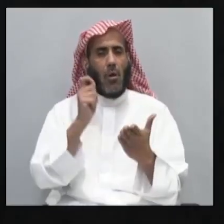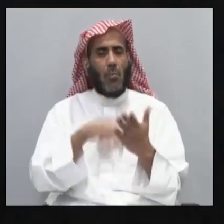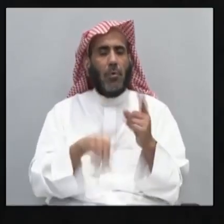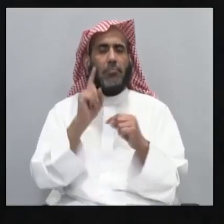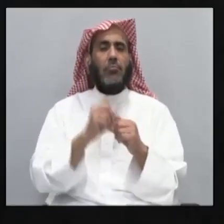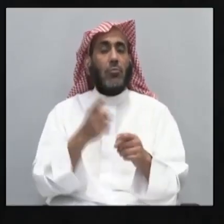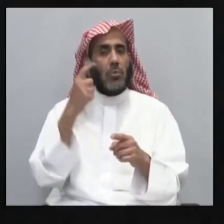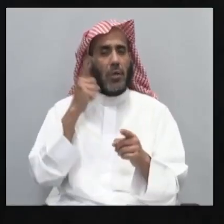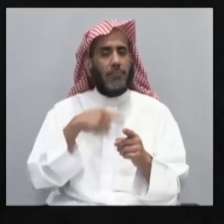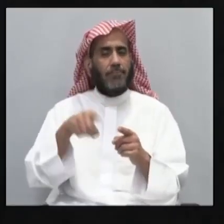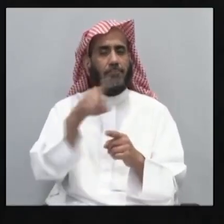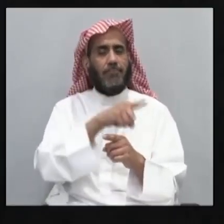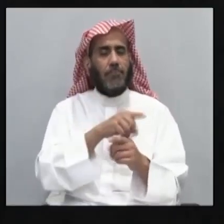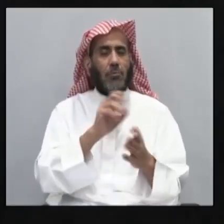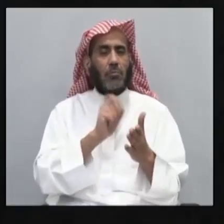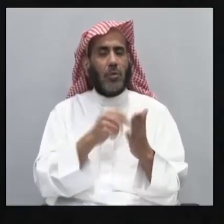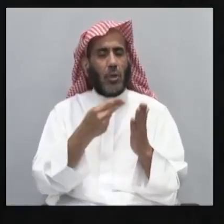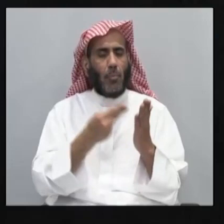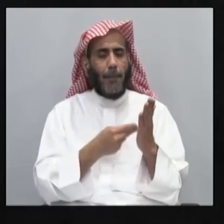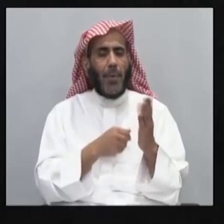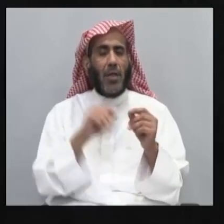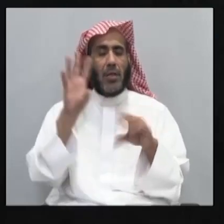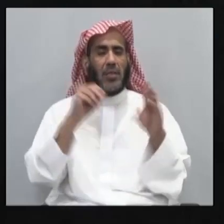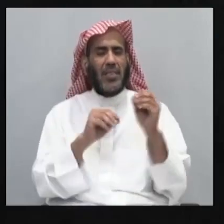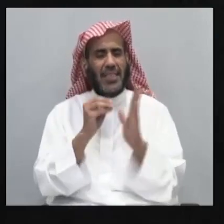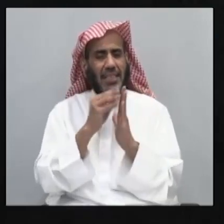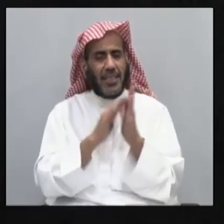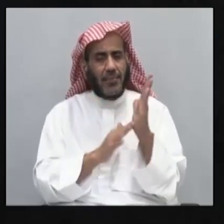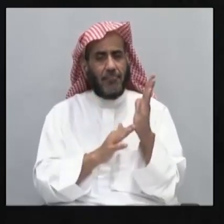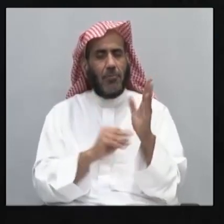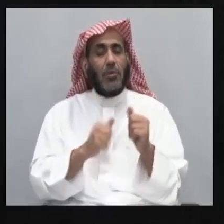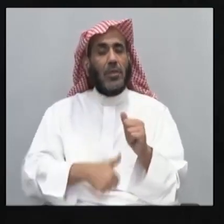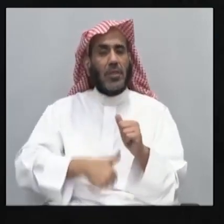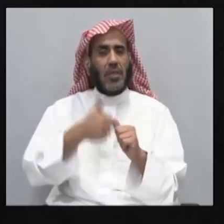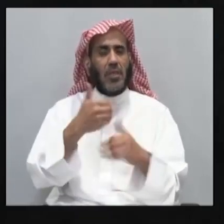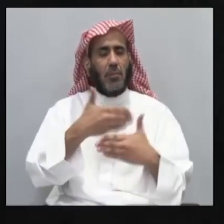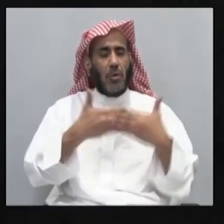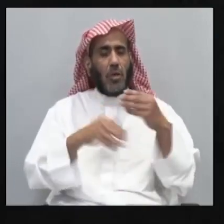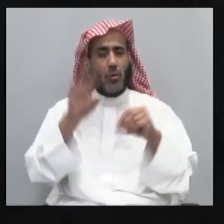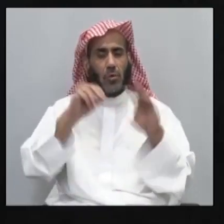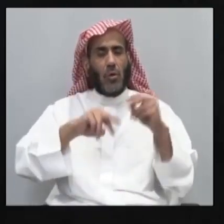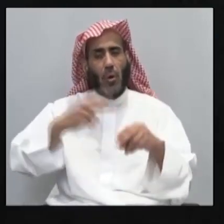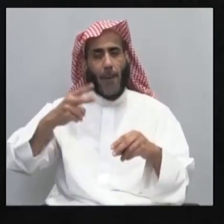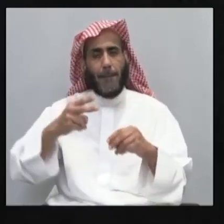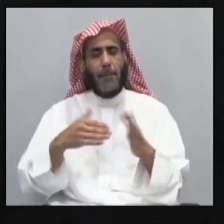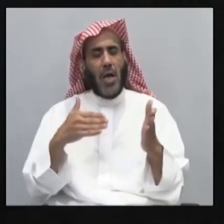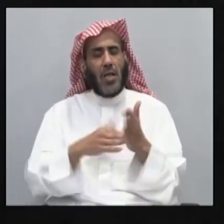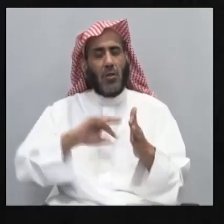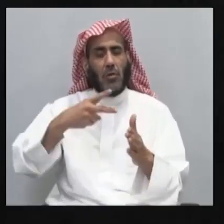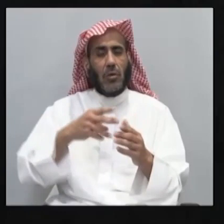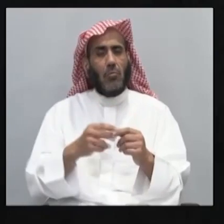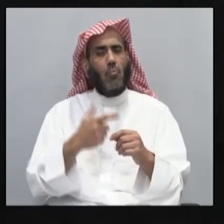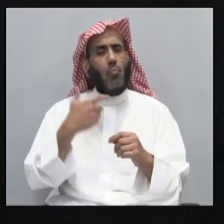انك يعني لست حكرا على ان تكتب مثل هذه القصه نصا وانما تستطيع ان تبني قصه اخرى باحداث اخرى